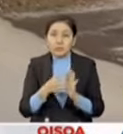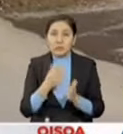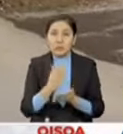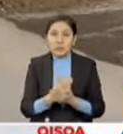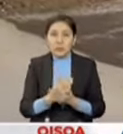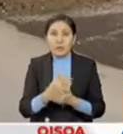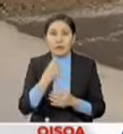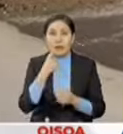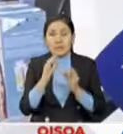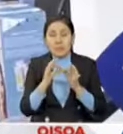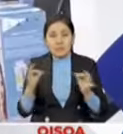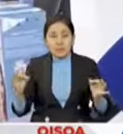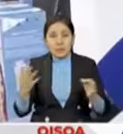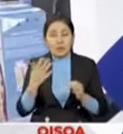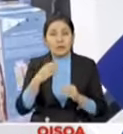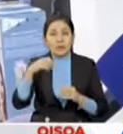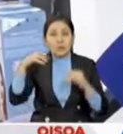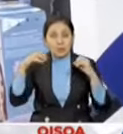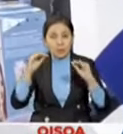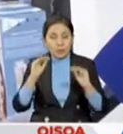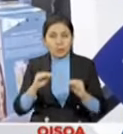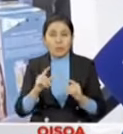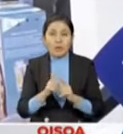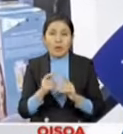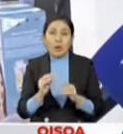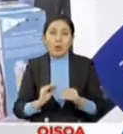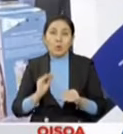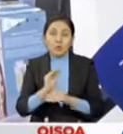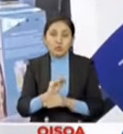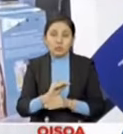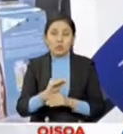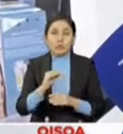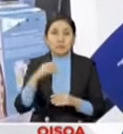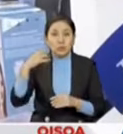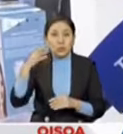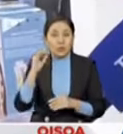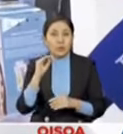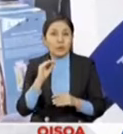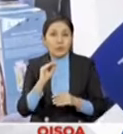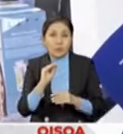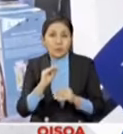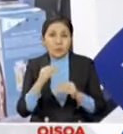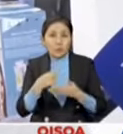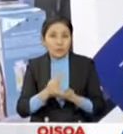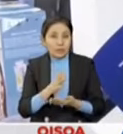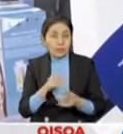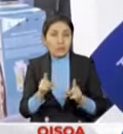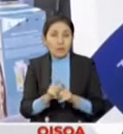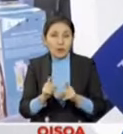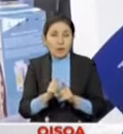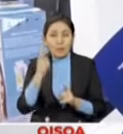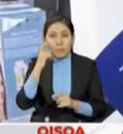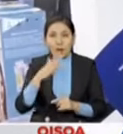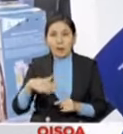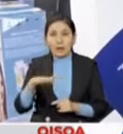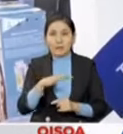ko'chalarda simyog'ochlar zamonaviy istalbaga almashtirildi. Qo'shimcha chiroqlar yoritgichlar o'rnatildi. Bundan tashqari o'sha